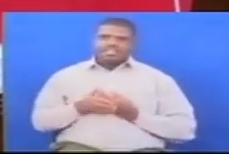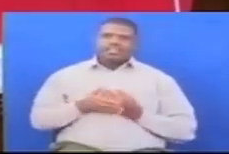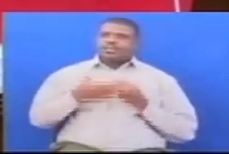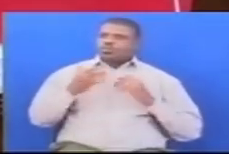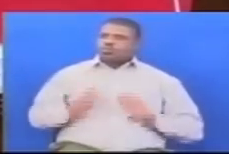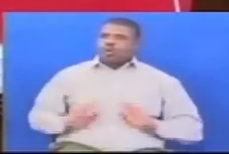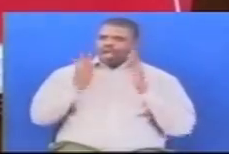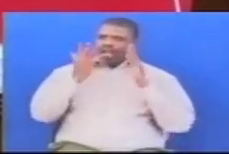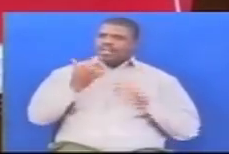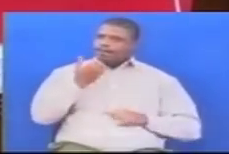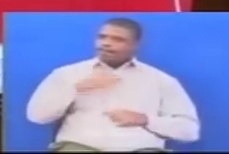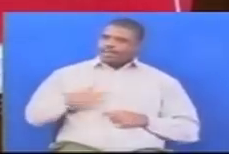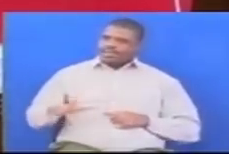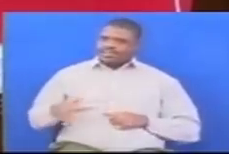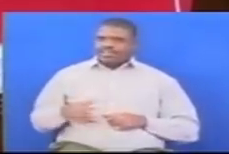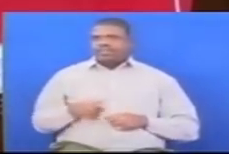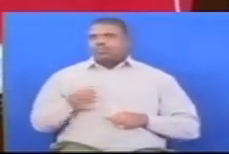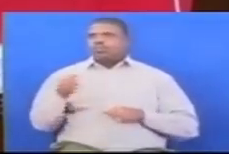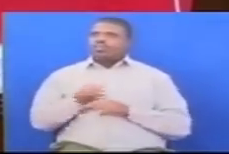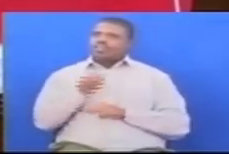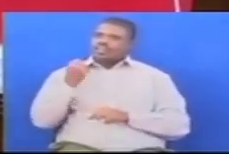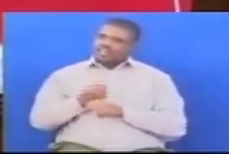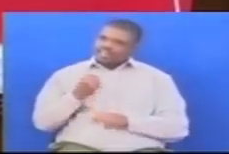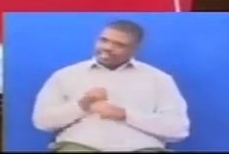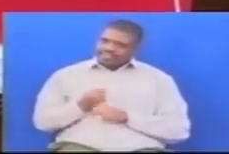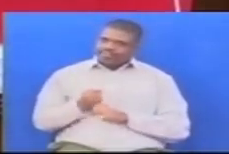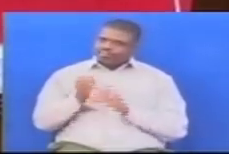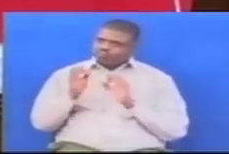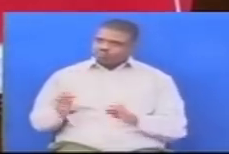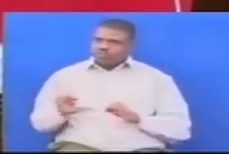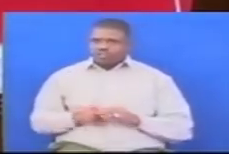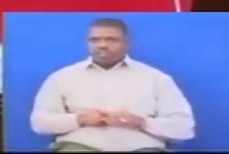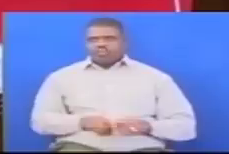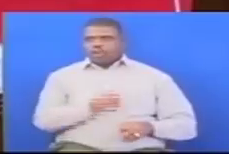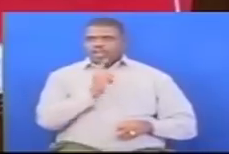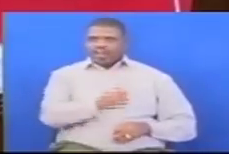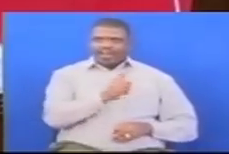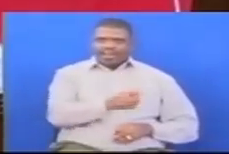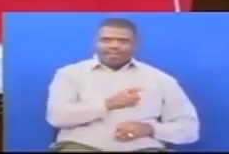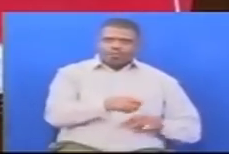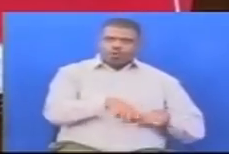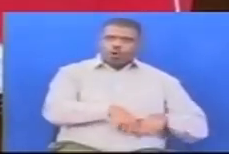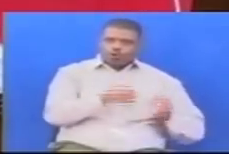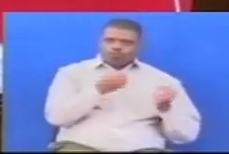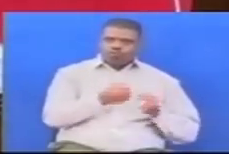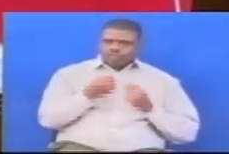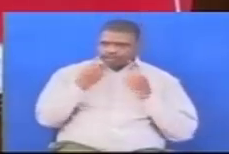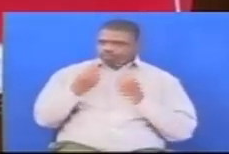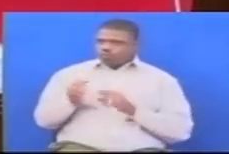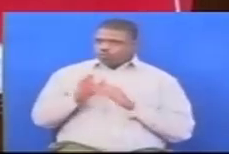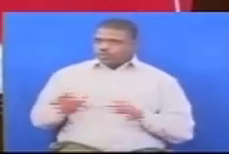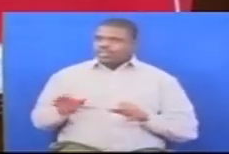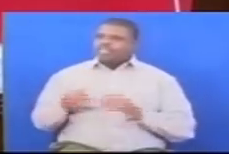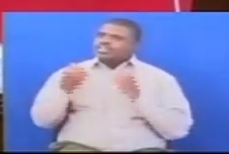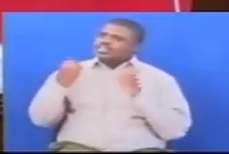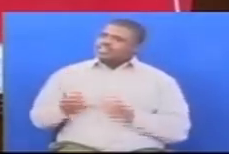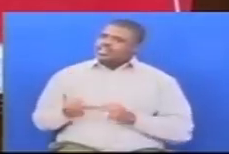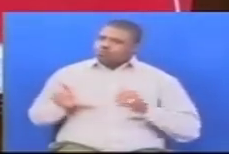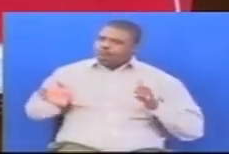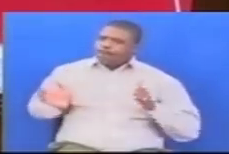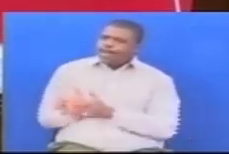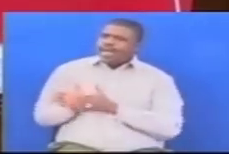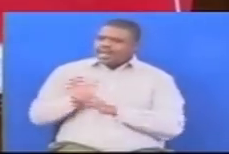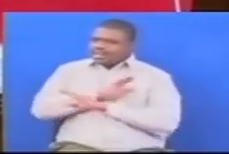uhai, na kuelewa kwa sababu unatenda kazi, unafanya kazi, unakemea uovu. Nimekuona kwa macho yangu, sasa jitahidi kuwabana